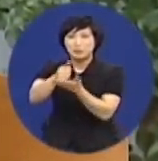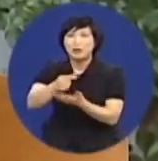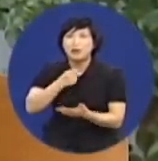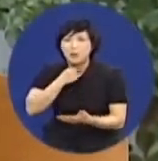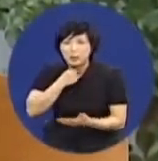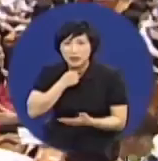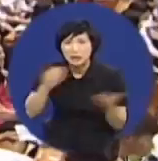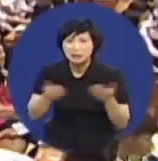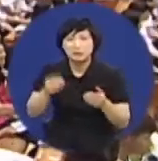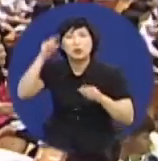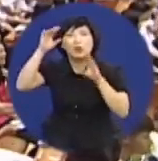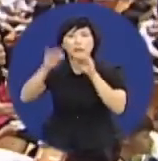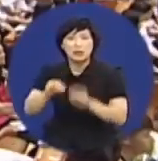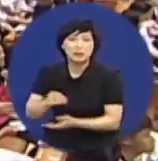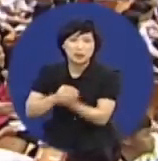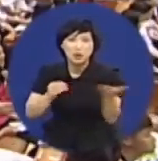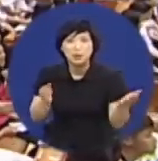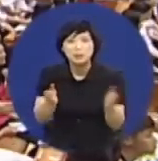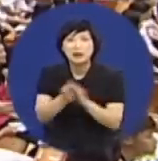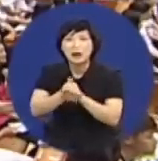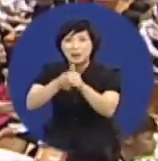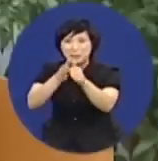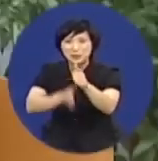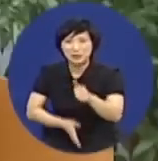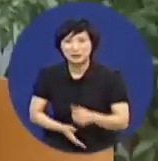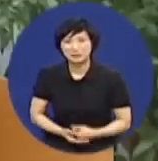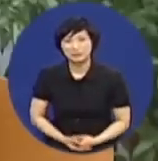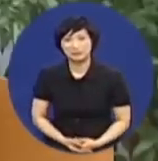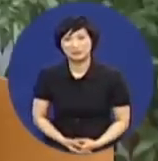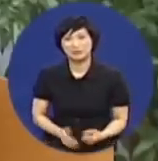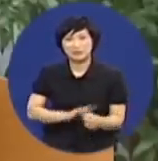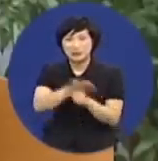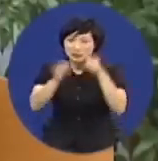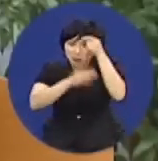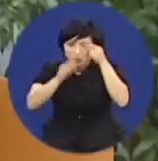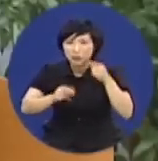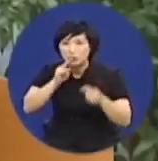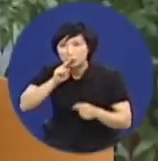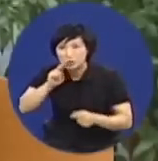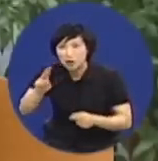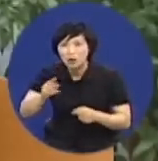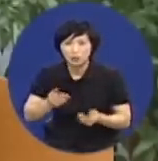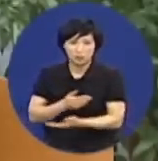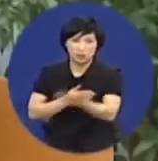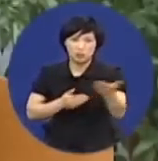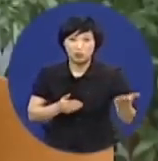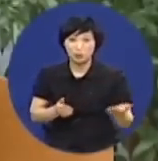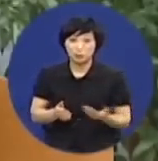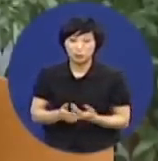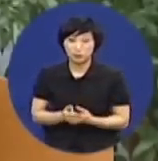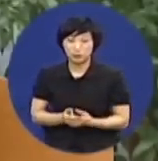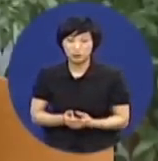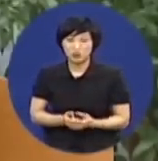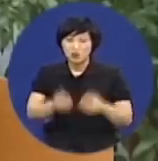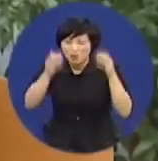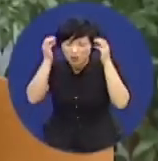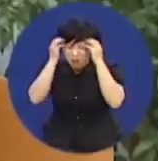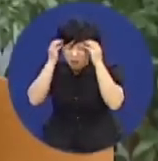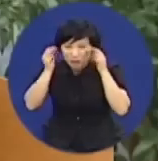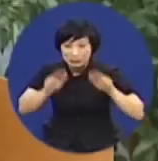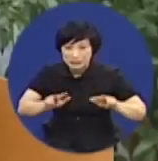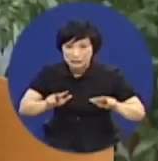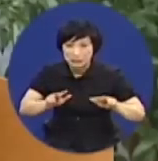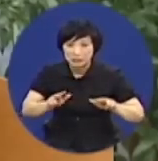求に同意したらアーメンと言いましょう。愛する聖徒皆さん、あなたは今す